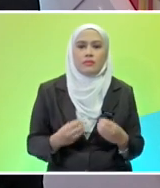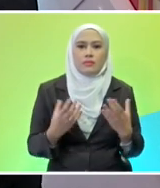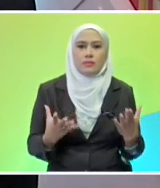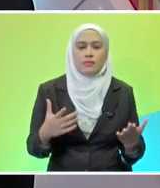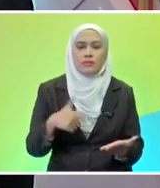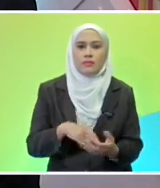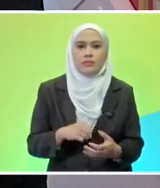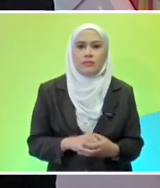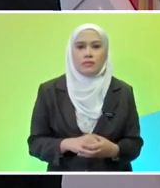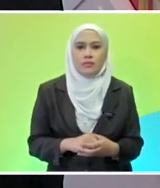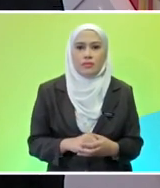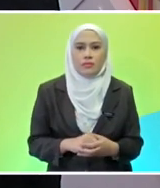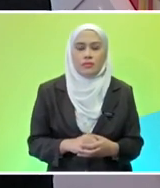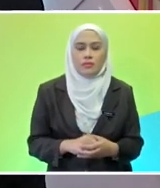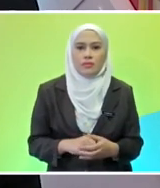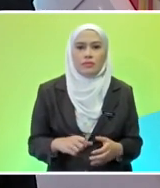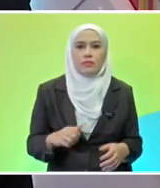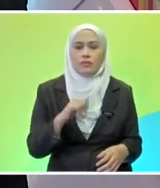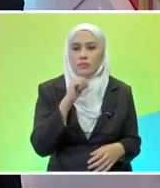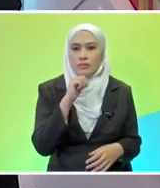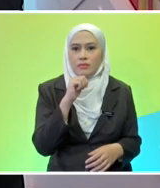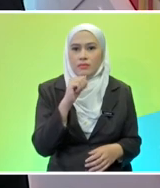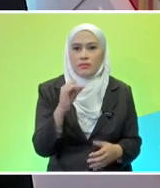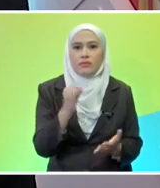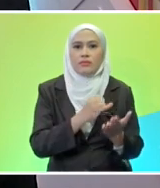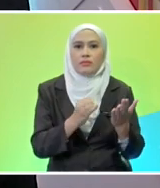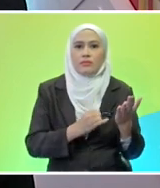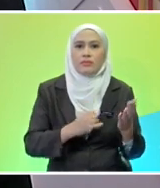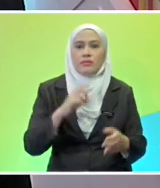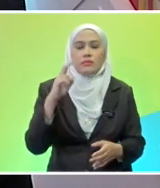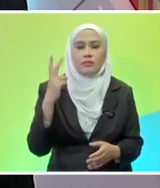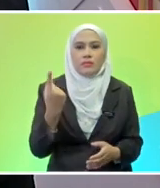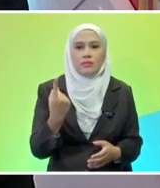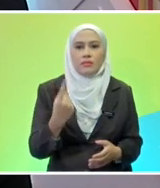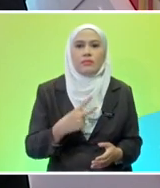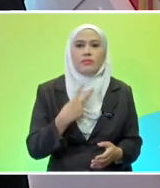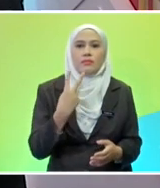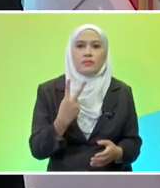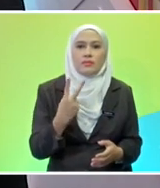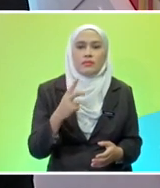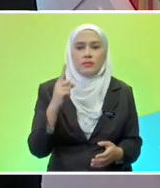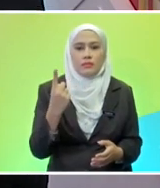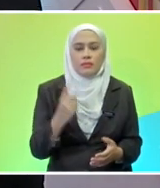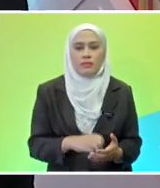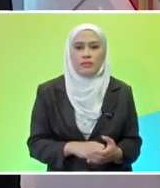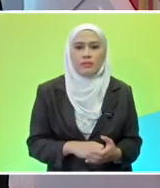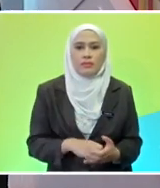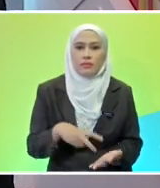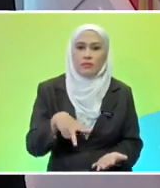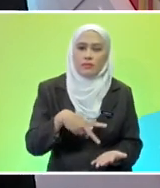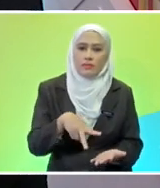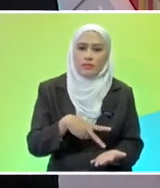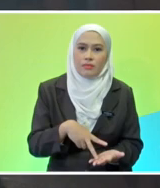bukan sahaja tertakluk pada seni visual ataupun seni suara, drama. Dia juga termasuk dengan kita menari